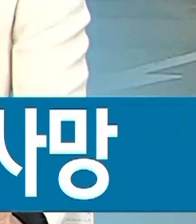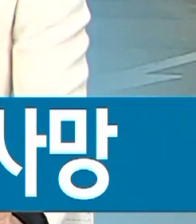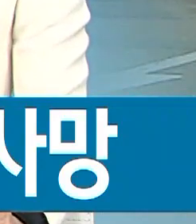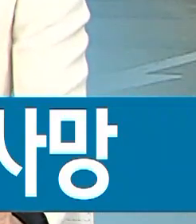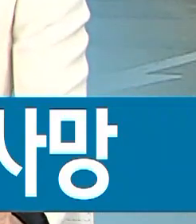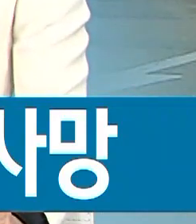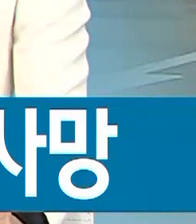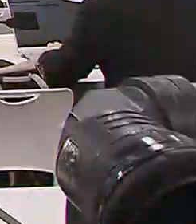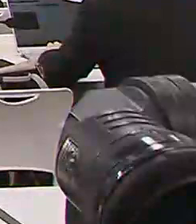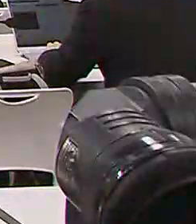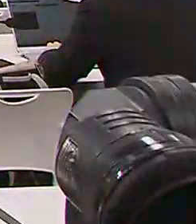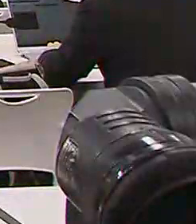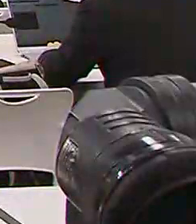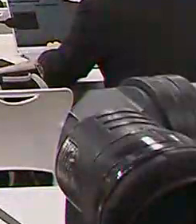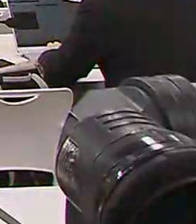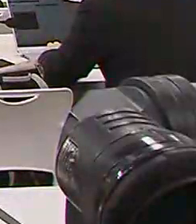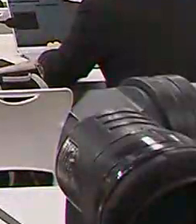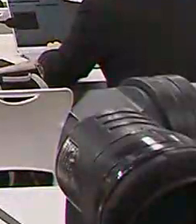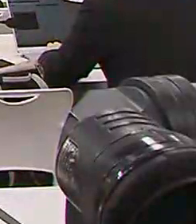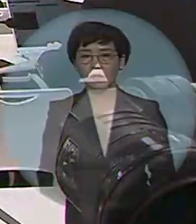기자입니다.